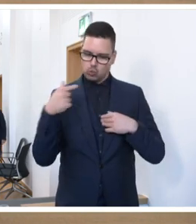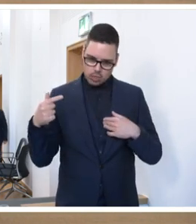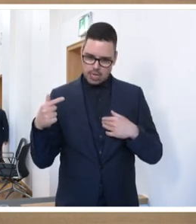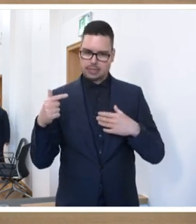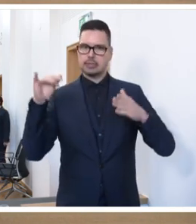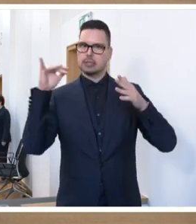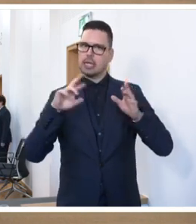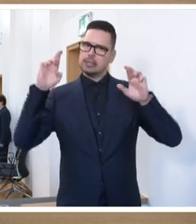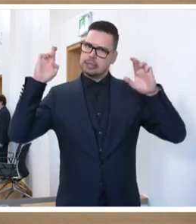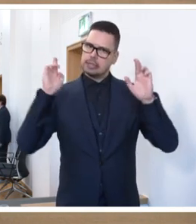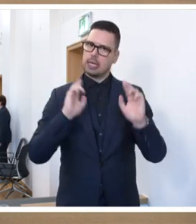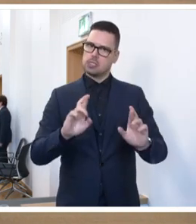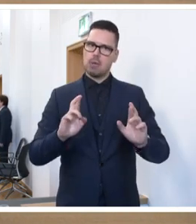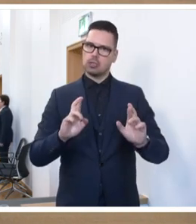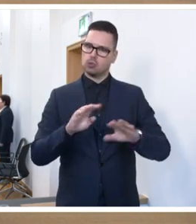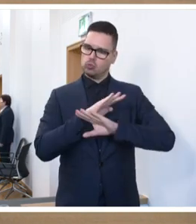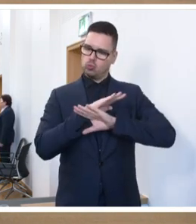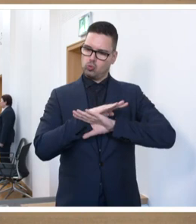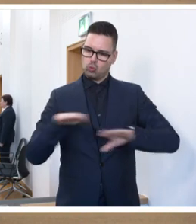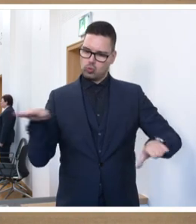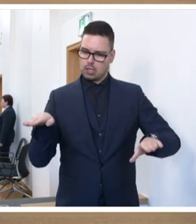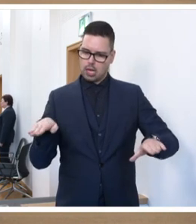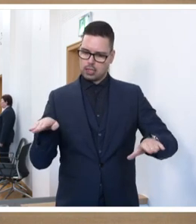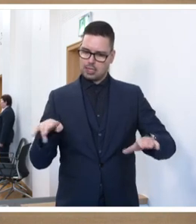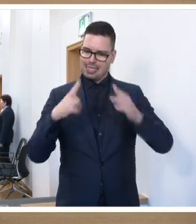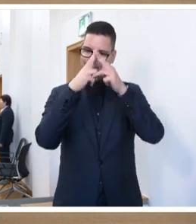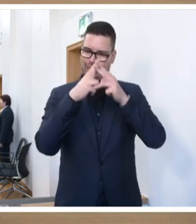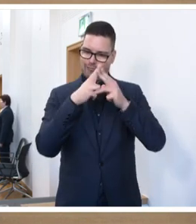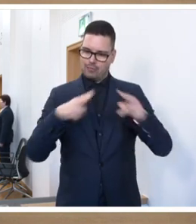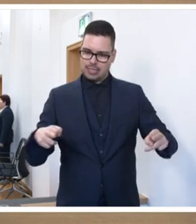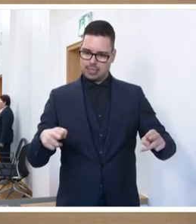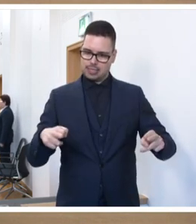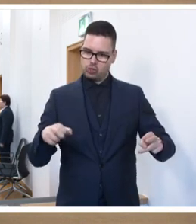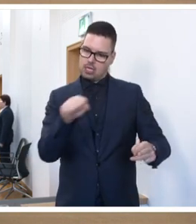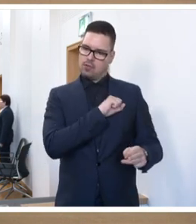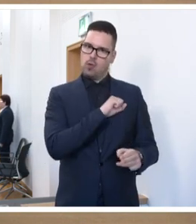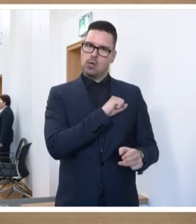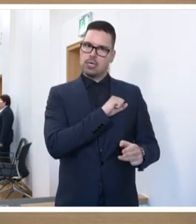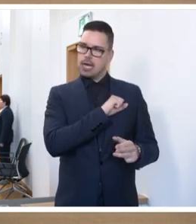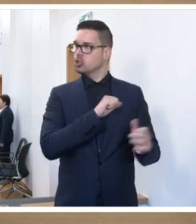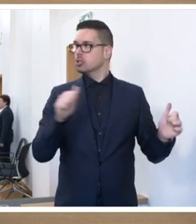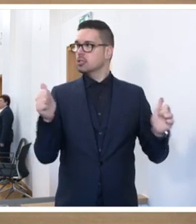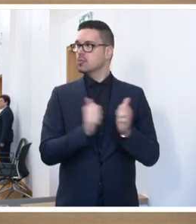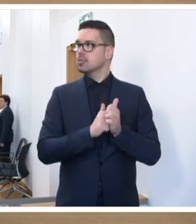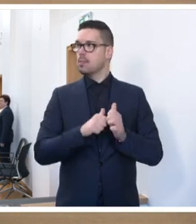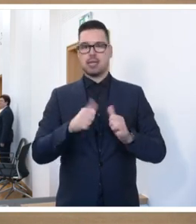gilt Respekt als zentrale Grundlage eines friedlichen, erfolgreichen Zusammenlebens in modernen, offenen Demokratien.